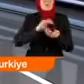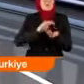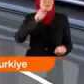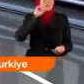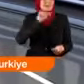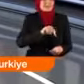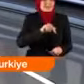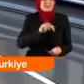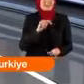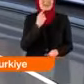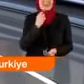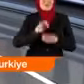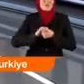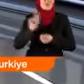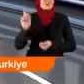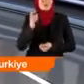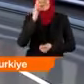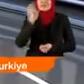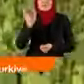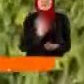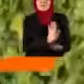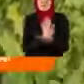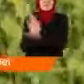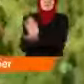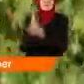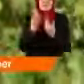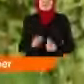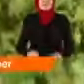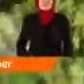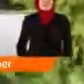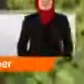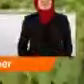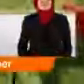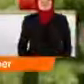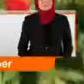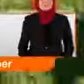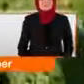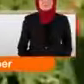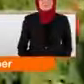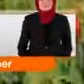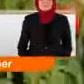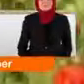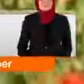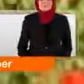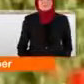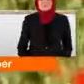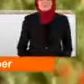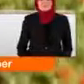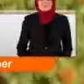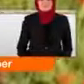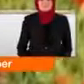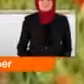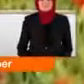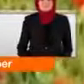sevimli dostların başına ödül olarak koydum Bu bir şey çıktı şöyle gelinlikler arasında güzel sözler